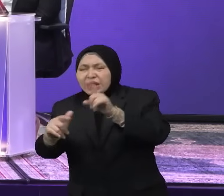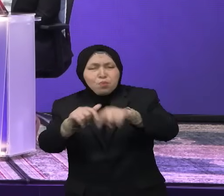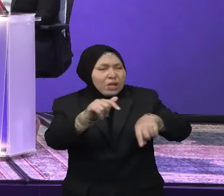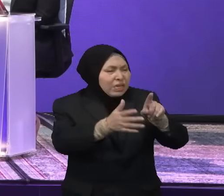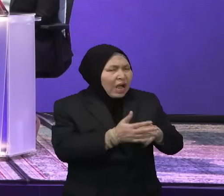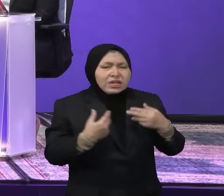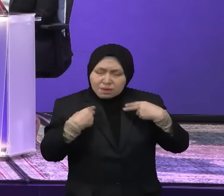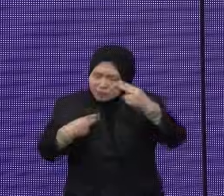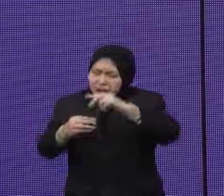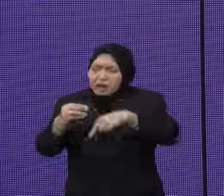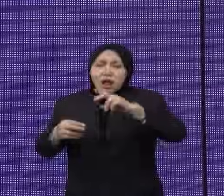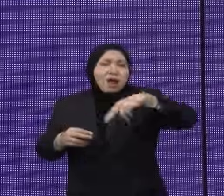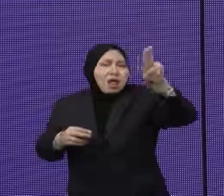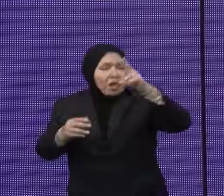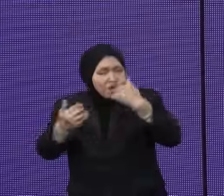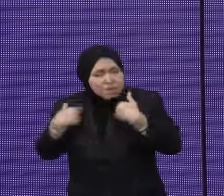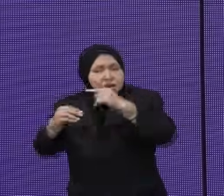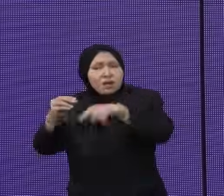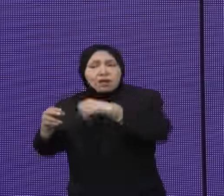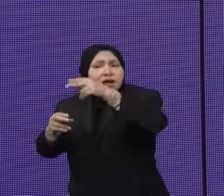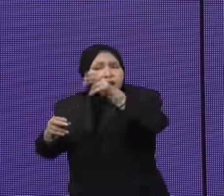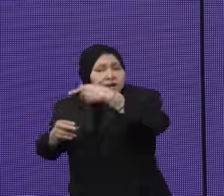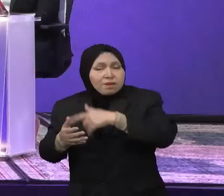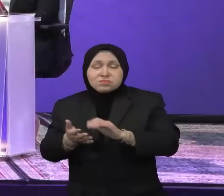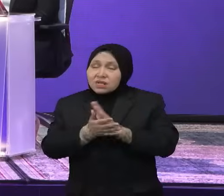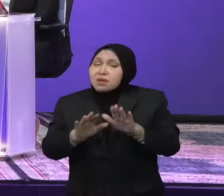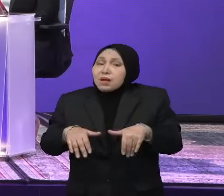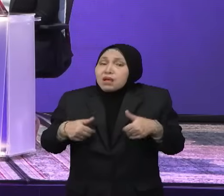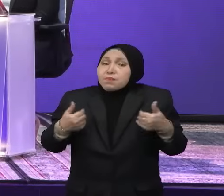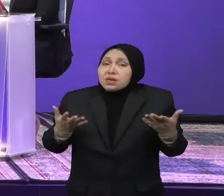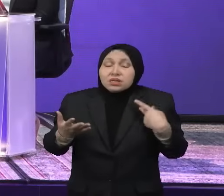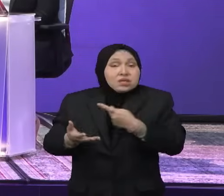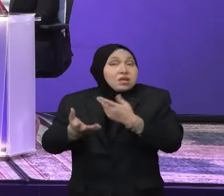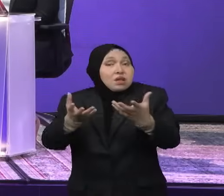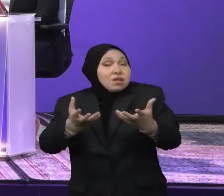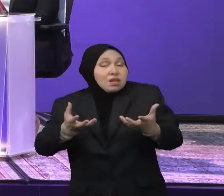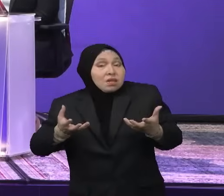perkara yang halal, ada perkara yang haram, seperti mana yang kita belajar hari ini. Jadi bagaimanakah kita untuk